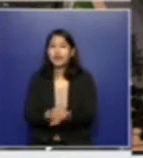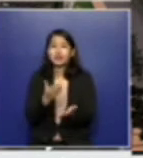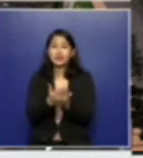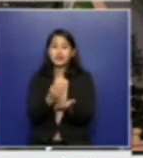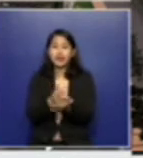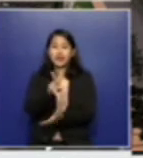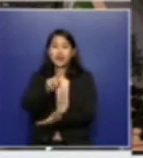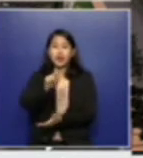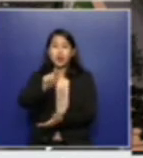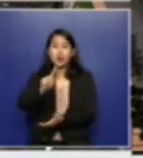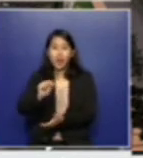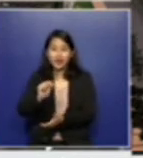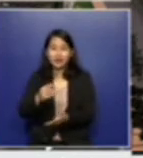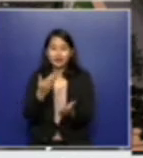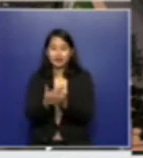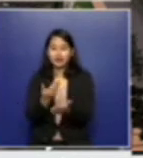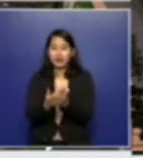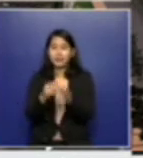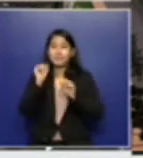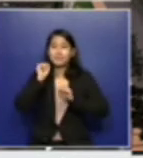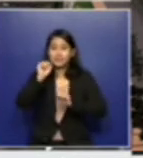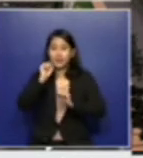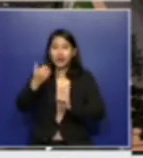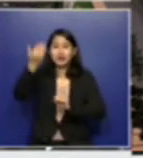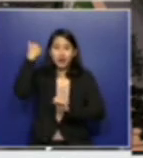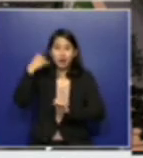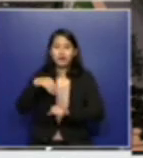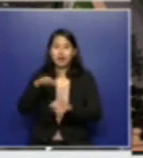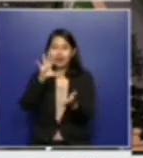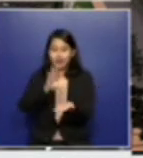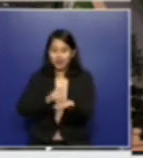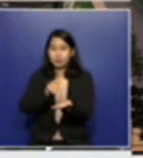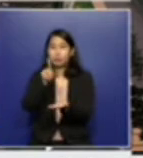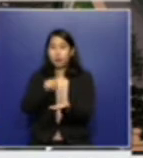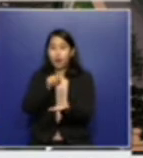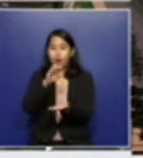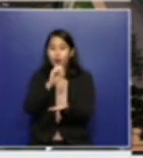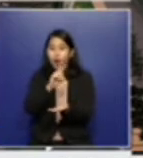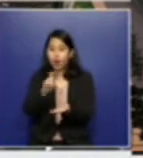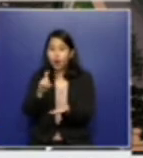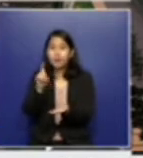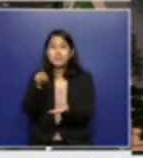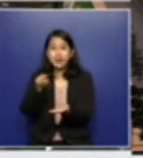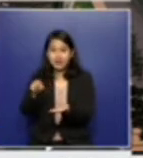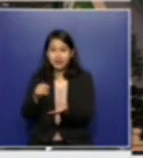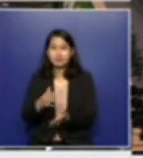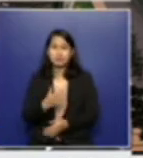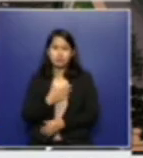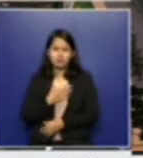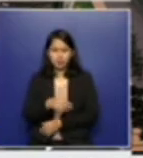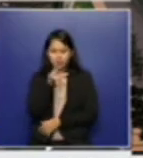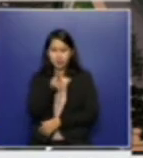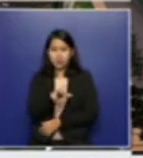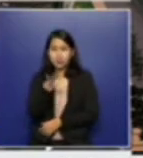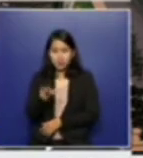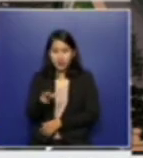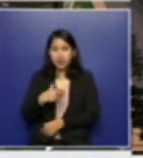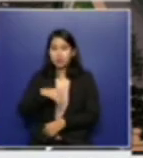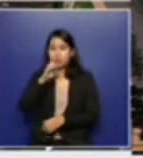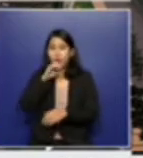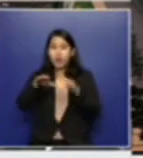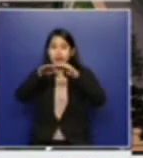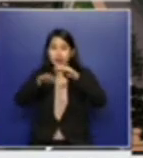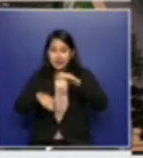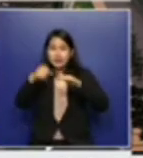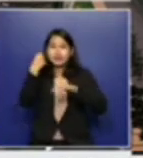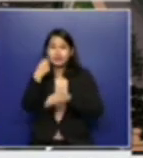าษีบำรุงท้องที่ที่เคยประกาศไว้ว่าจะเก็บ 100% แต่ปรากฏว่าตอนหลังนี่พรรคเพื่อไทยเราทักท้วงก็ลดลงมาเหลือ 10% เ